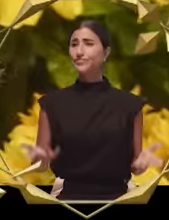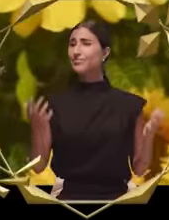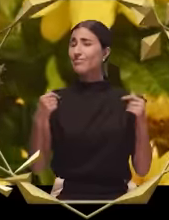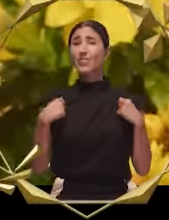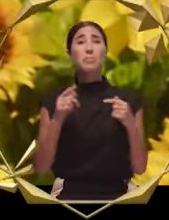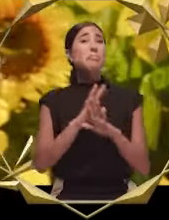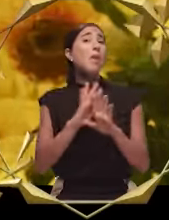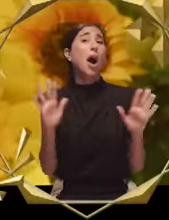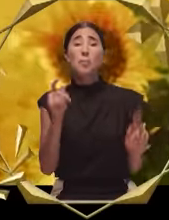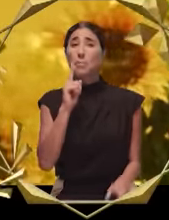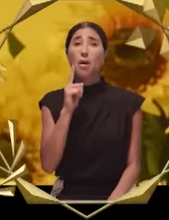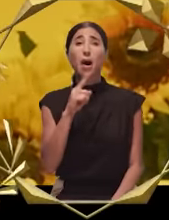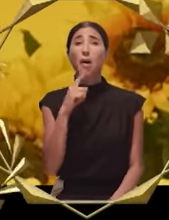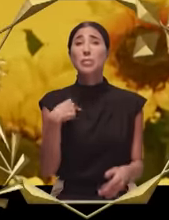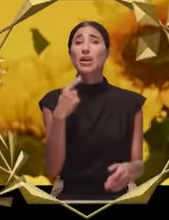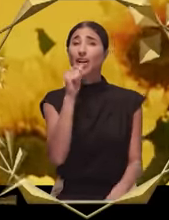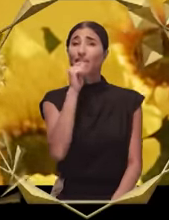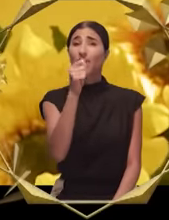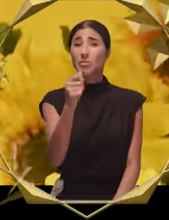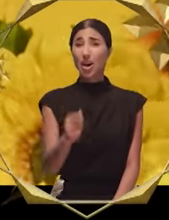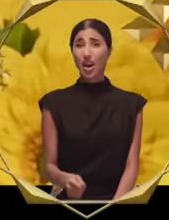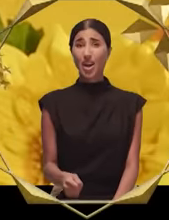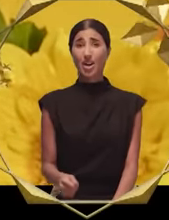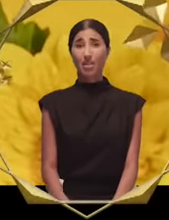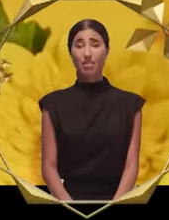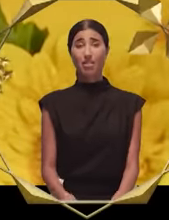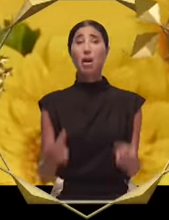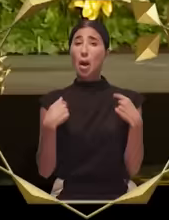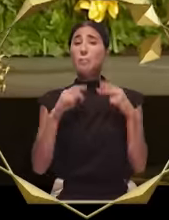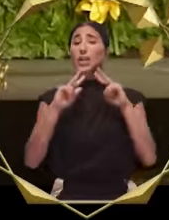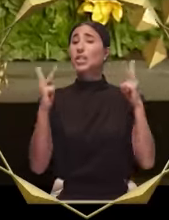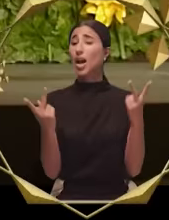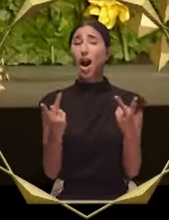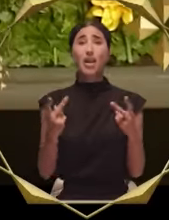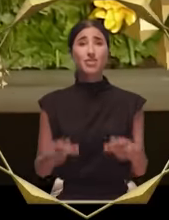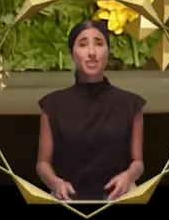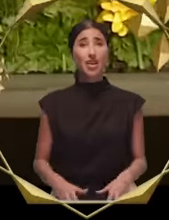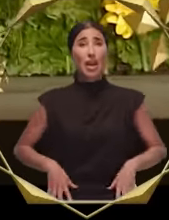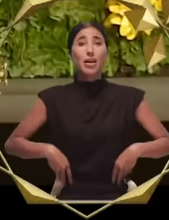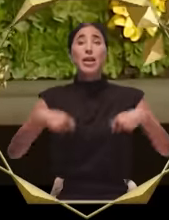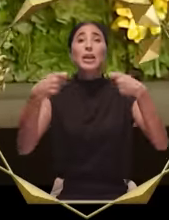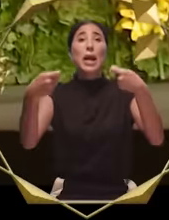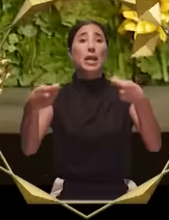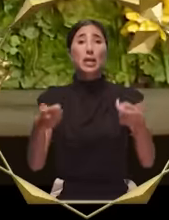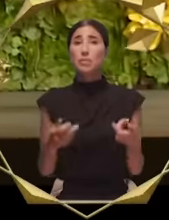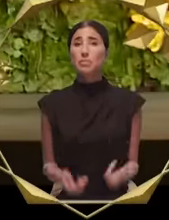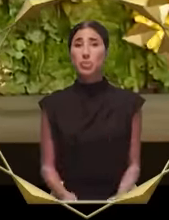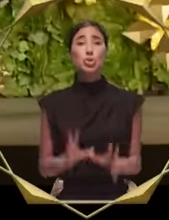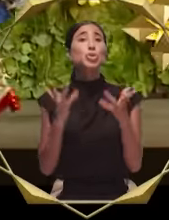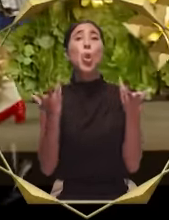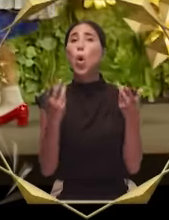حقوق لا أود أن أبقى بخيلا لكن ليس لدي